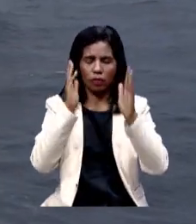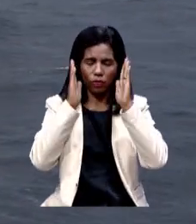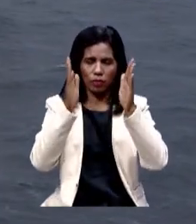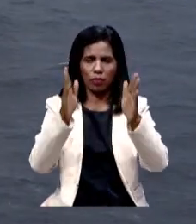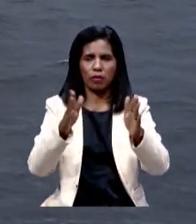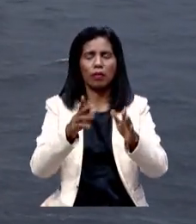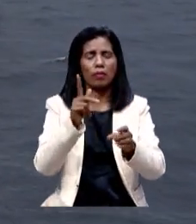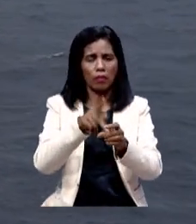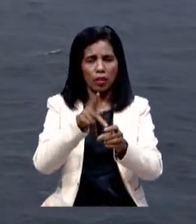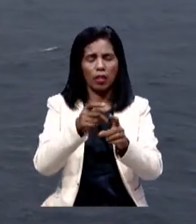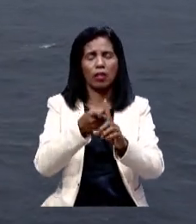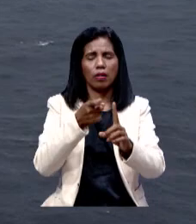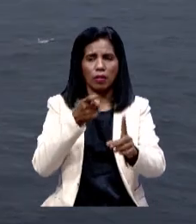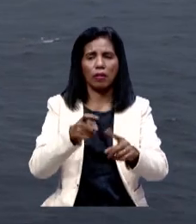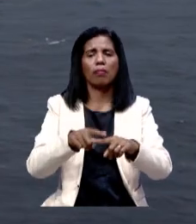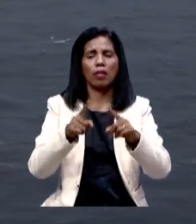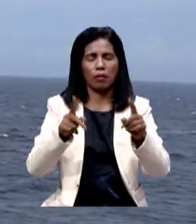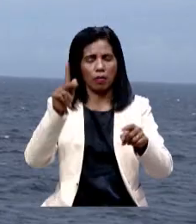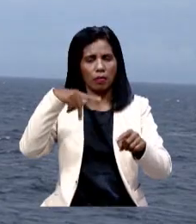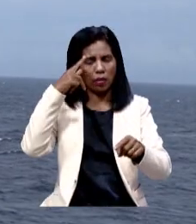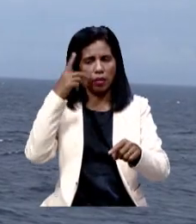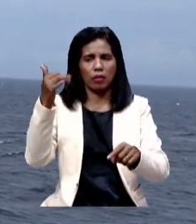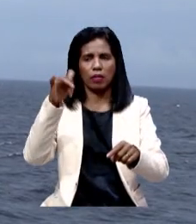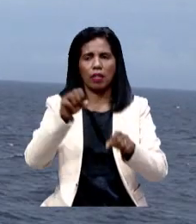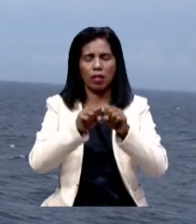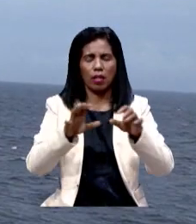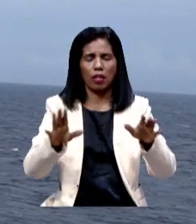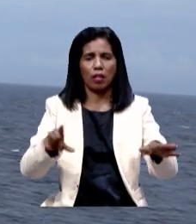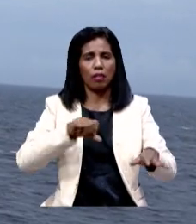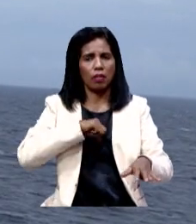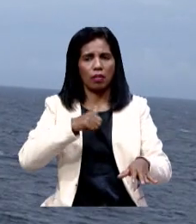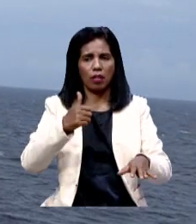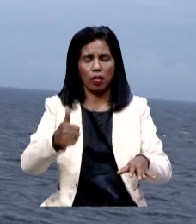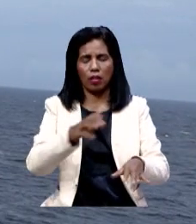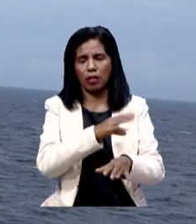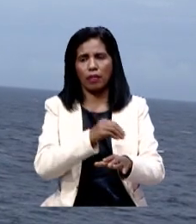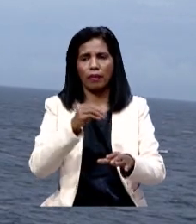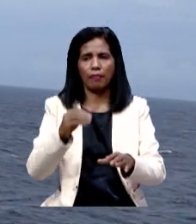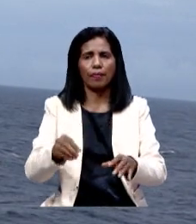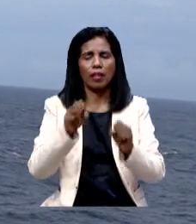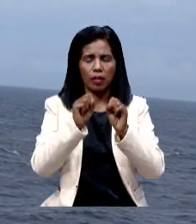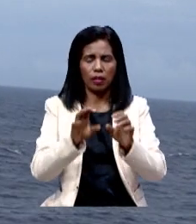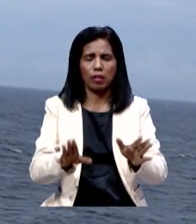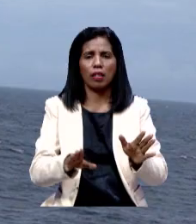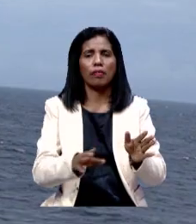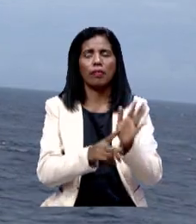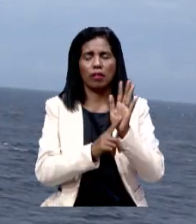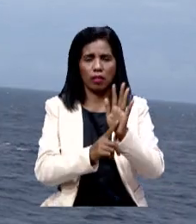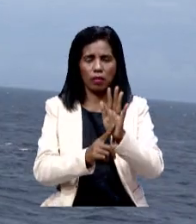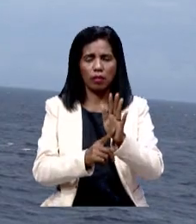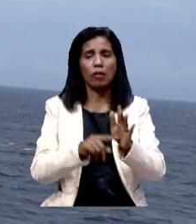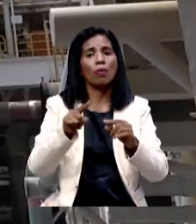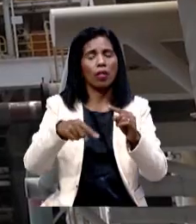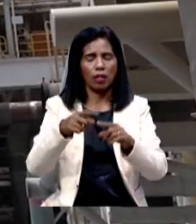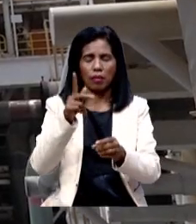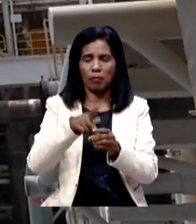husi petrolífero, mai be ba hira político sira halakon egoísmo, Greater Sunrise se sai alternativo, ba hira mina e